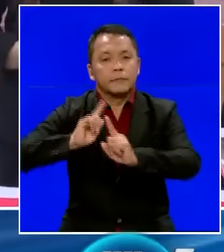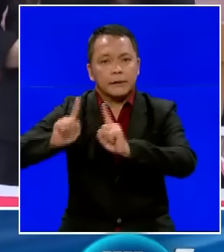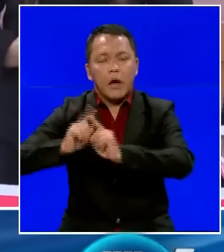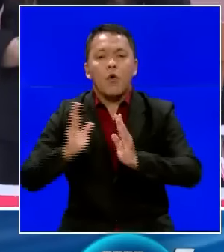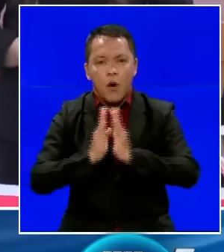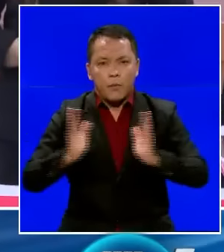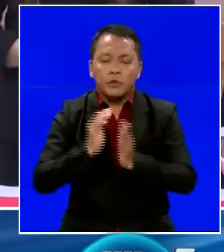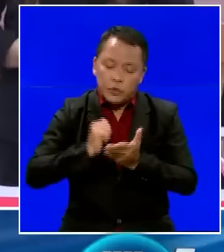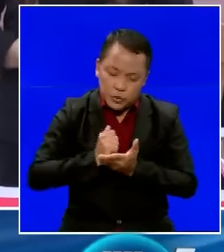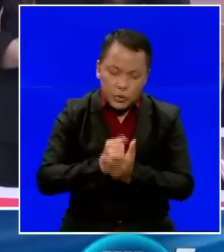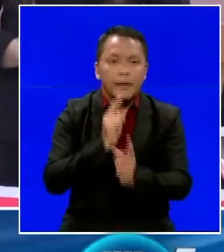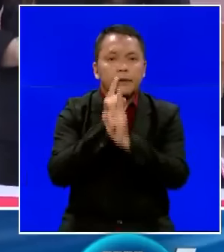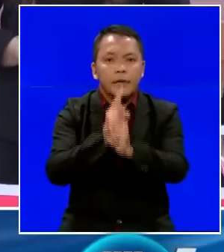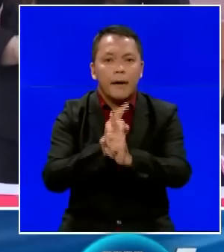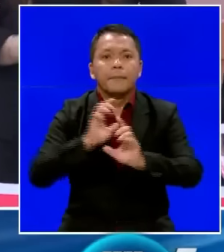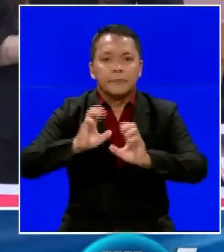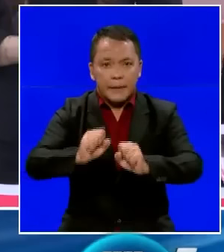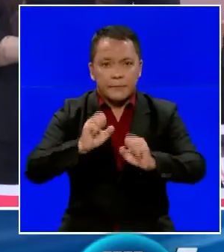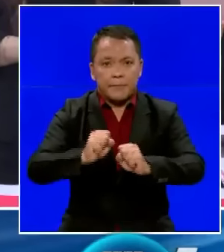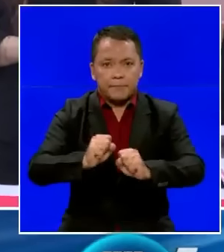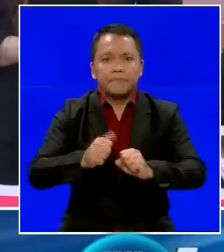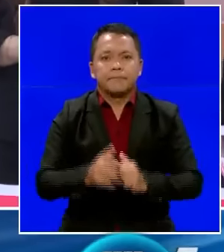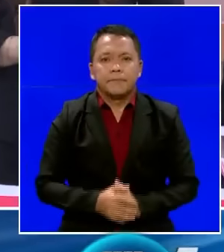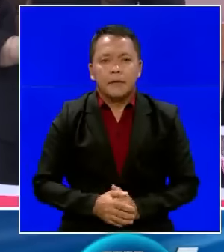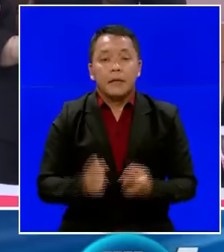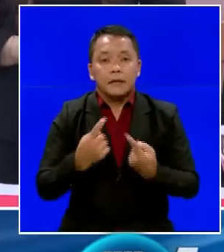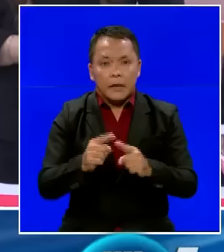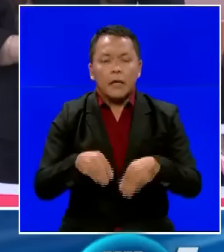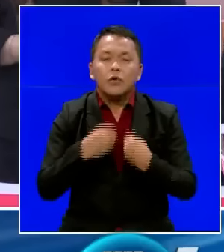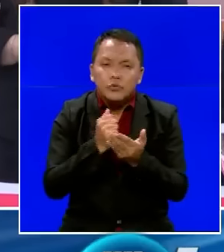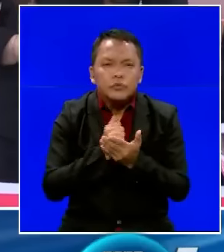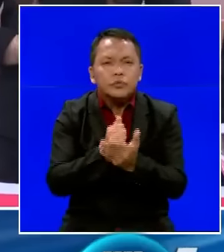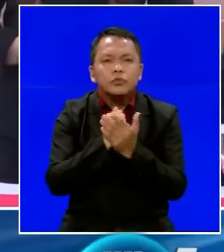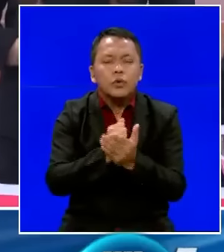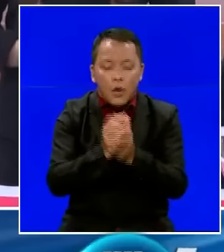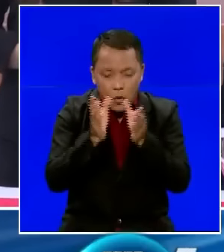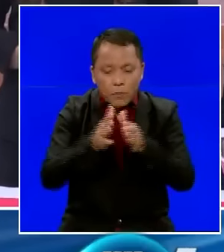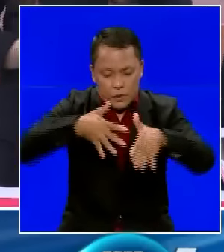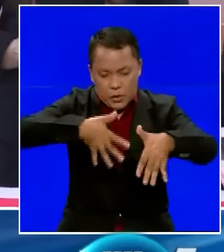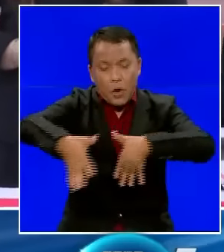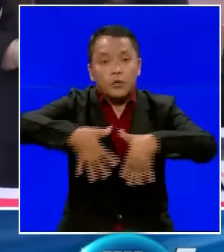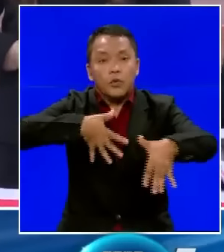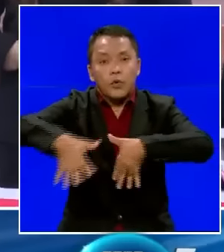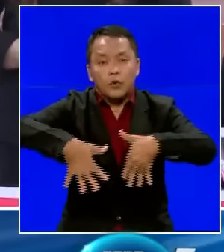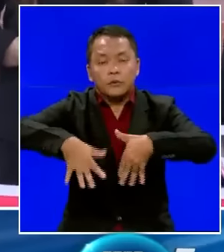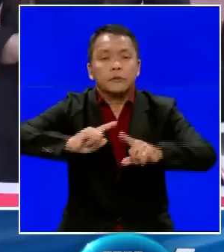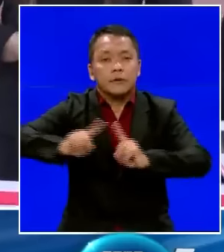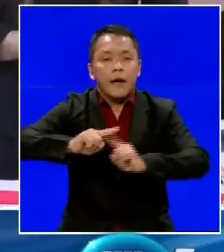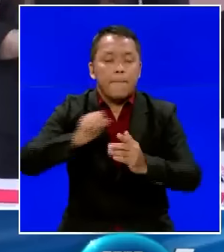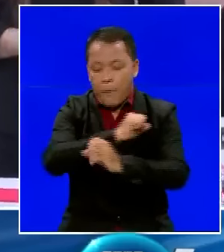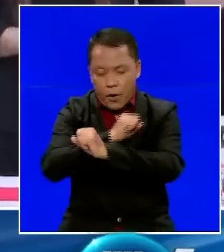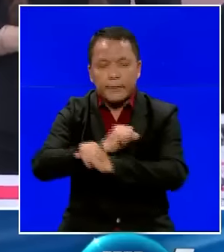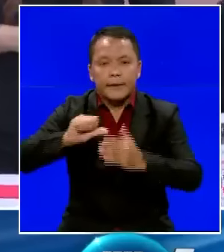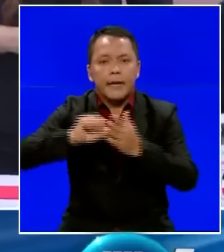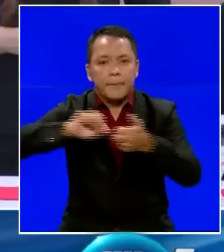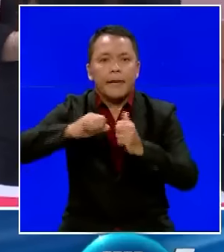นะครับที่ช่วยติดตามจับกุมตัวรายนี้เราถือว่าเป็นการช่วยมวลมนุษยชาติในการป้องกันและแ